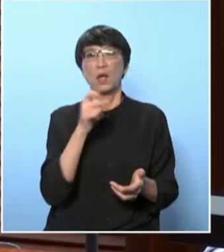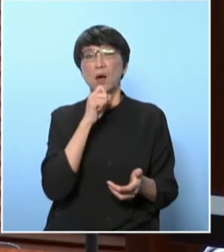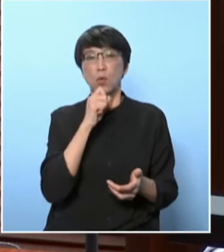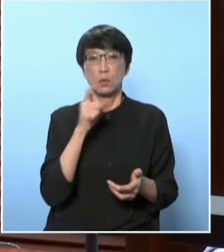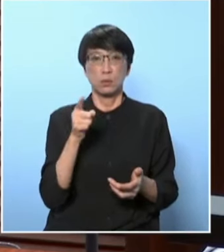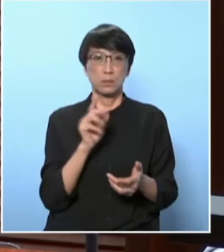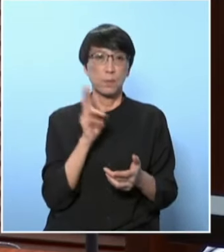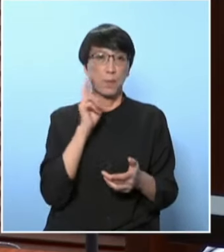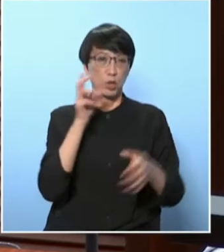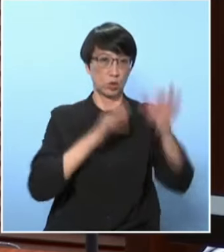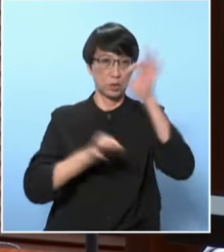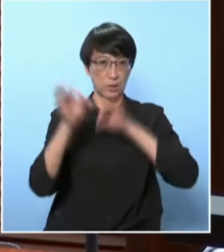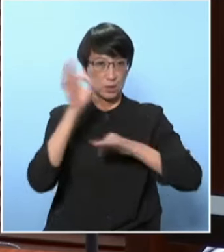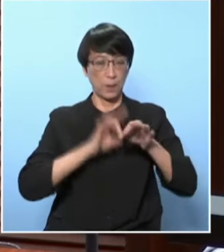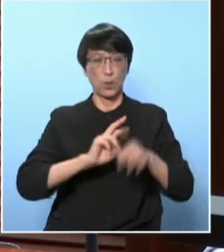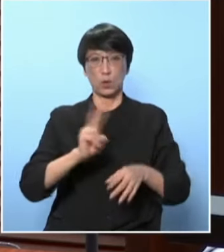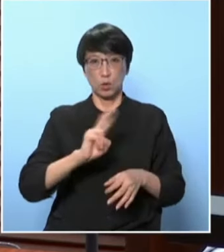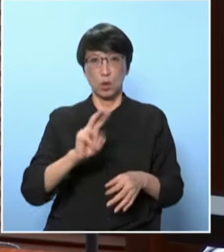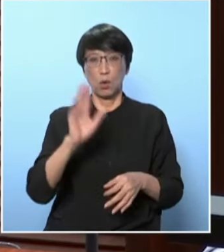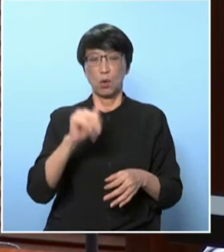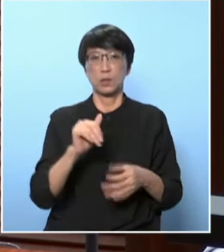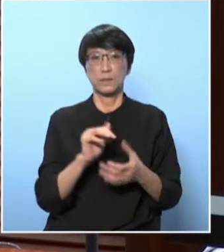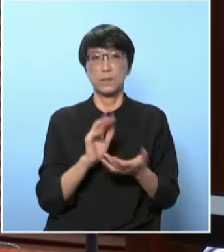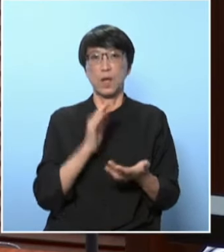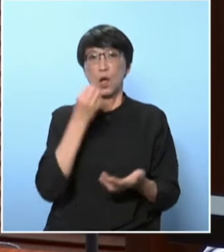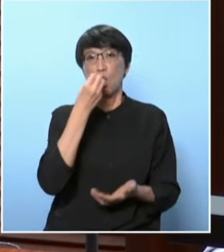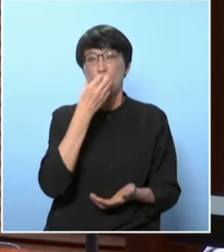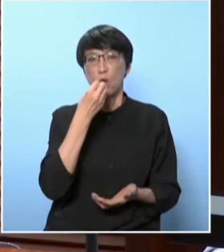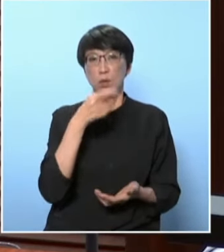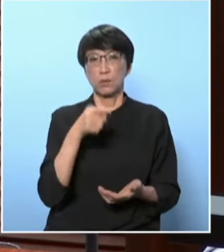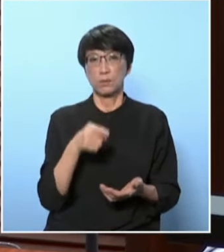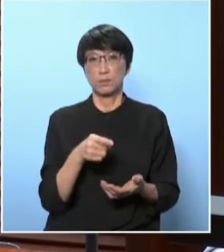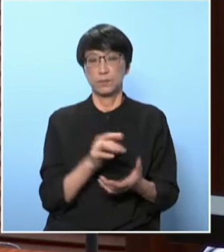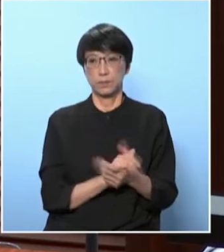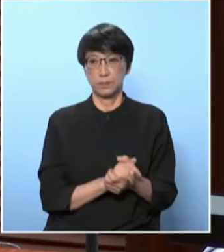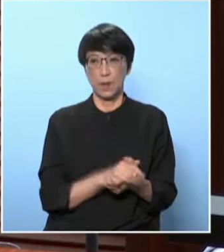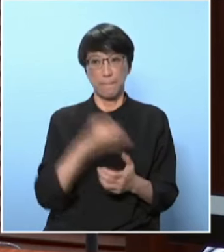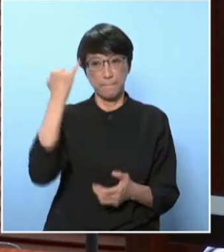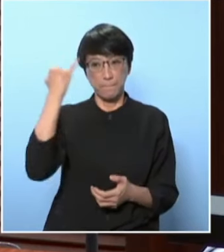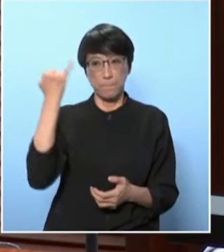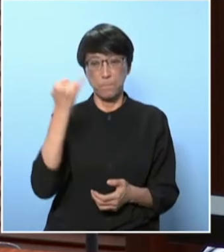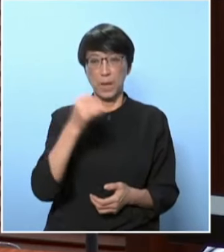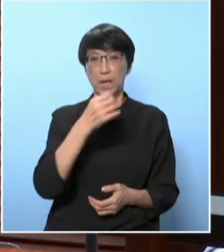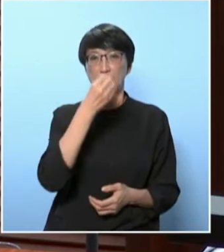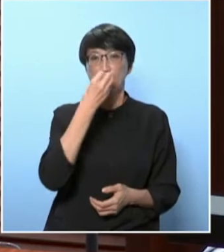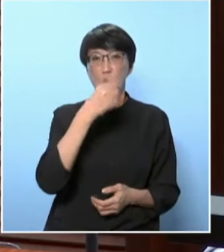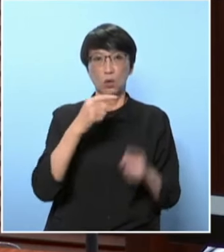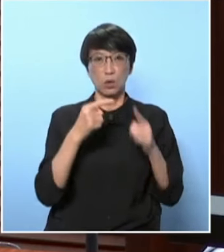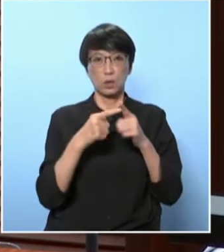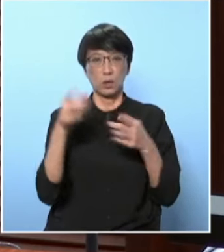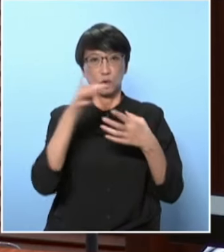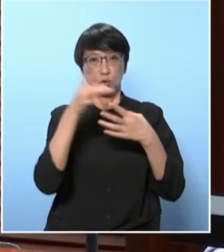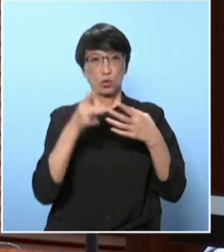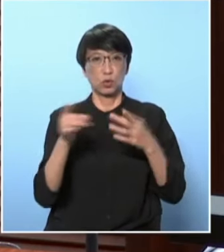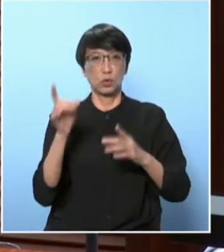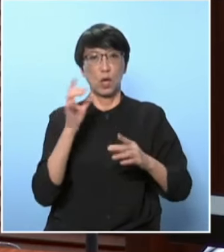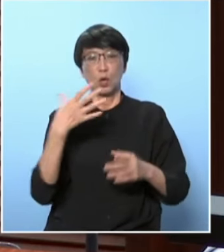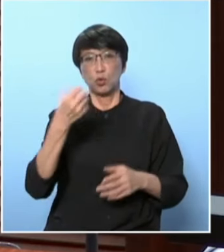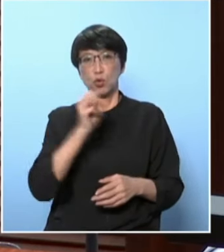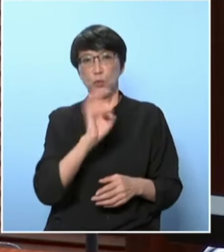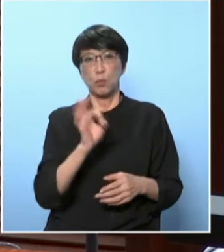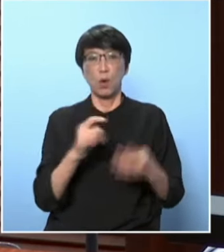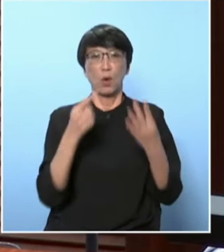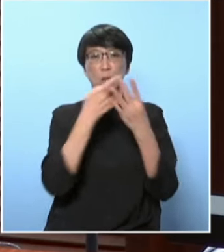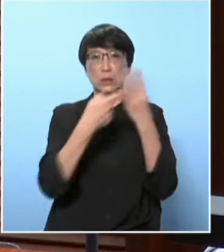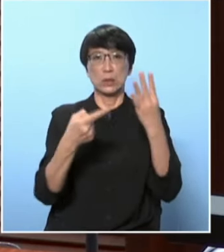長成日講嘅新加坡其實都係嘅。嗱，香港話咧，其實我唔係好明點解香港嘅市民其實冇呢個選擇權。頭先講緊四